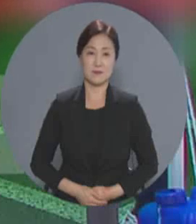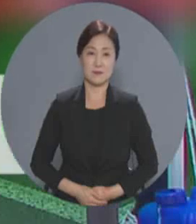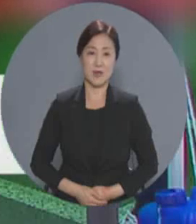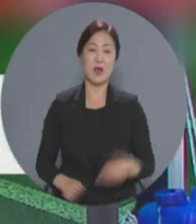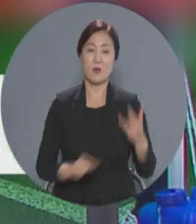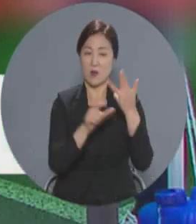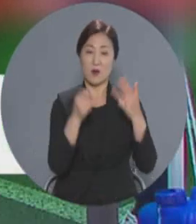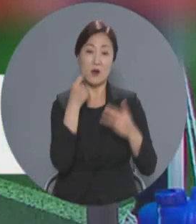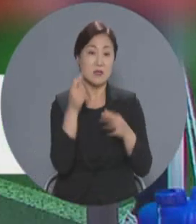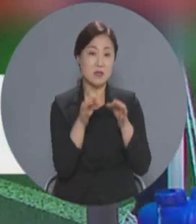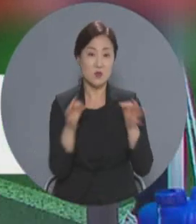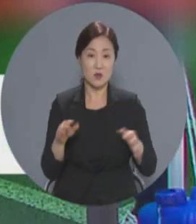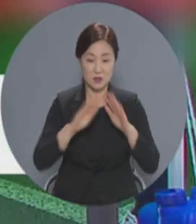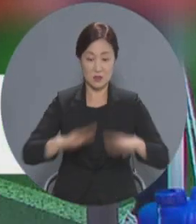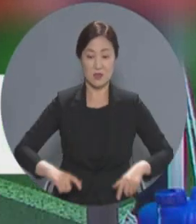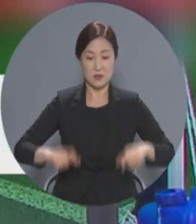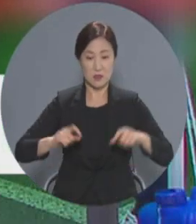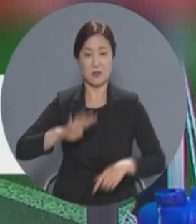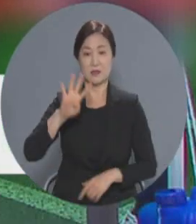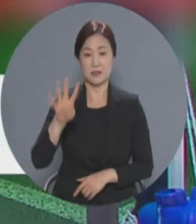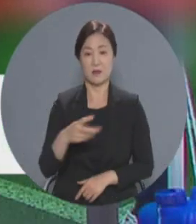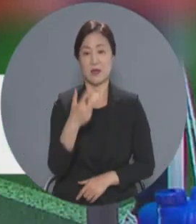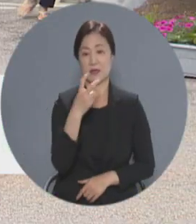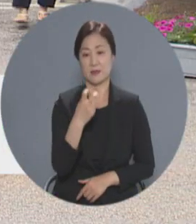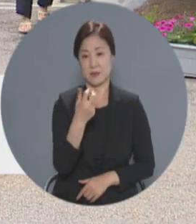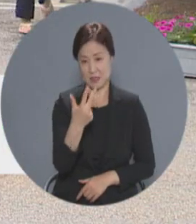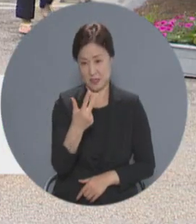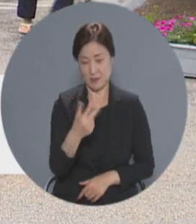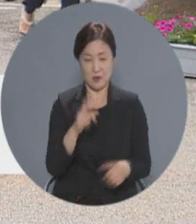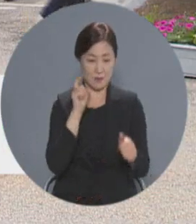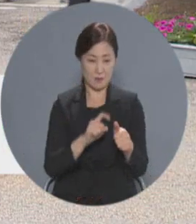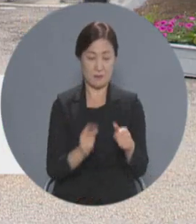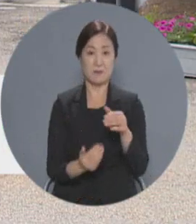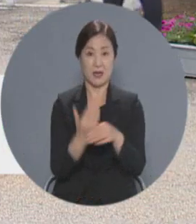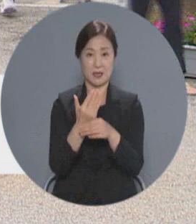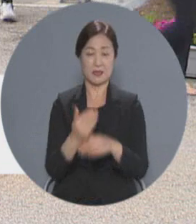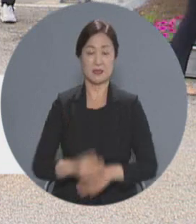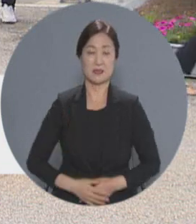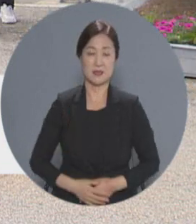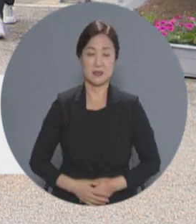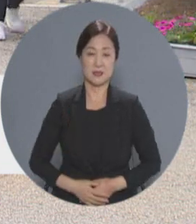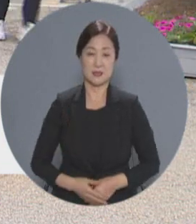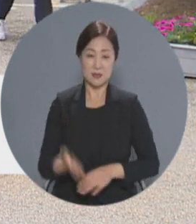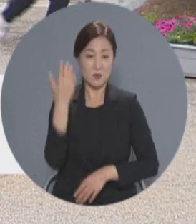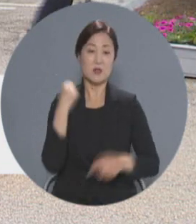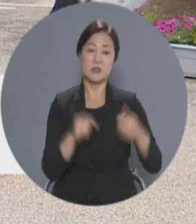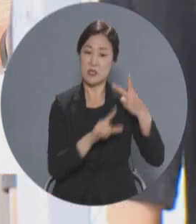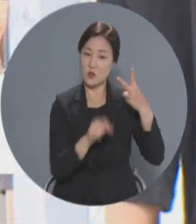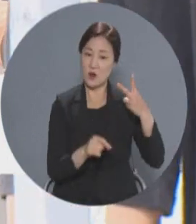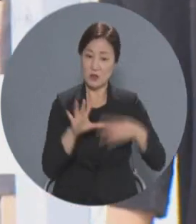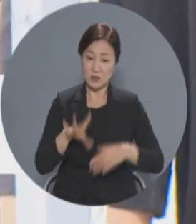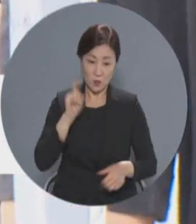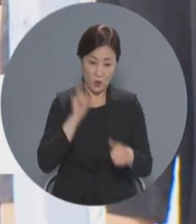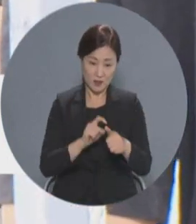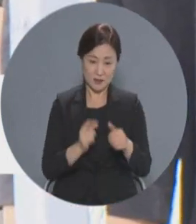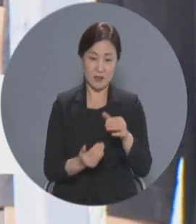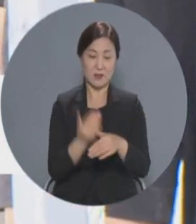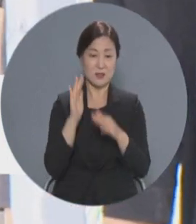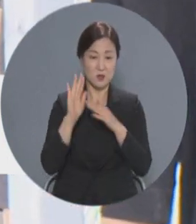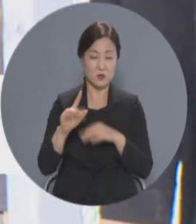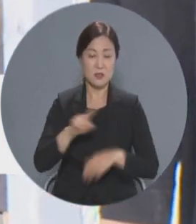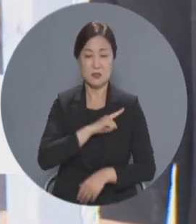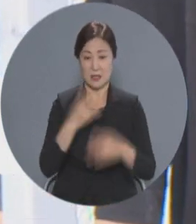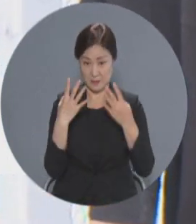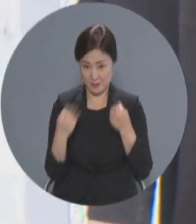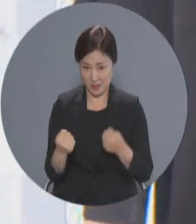8월 한 달 동안 전남에서 427명의 코로나19 확진자가 발생해 지난해 2월 첫 확진자가 발생한 이후 가장 많은